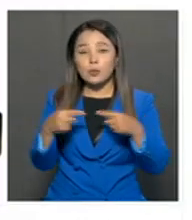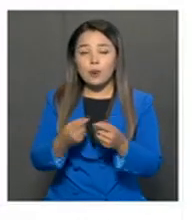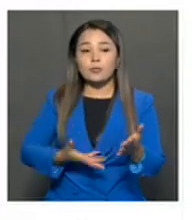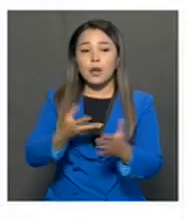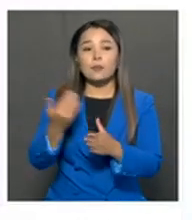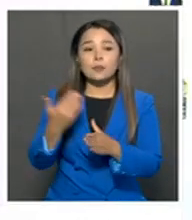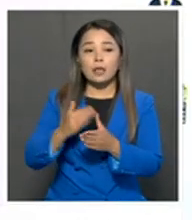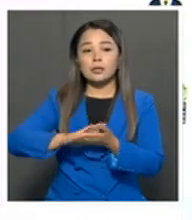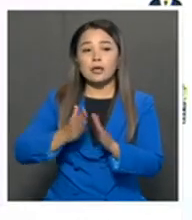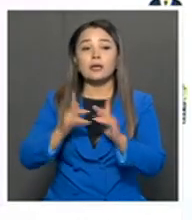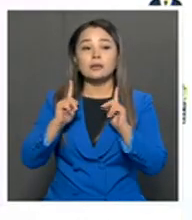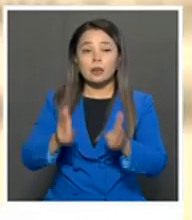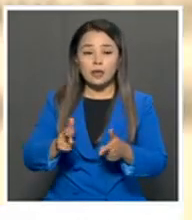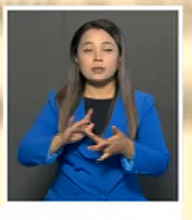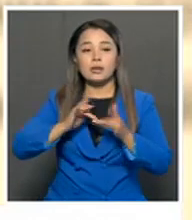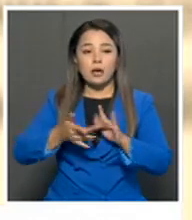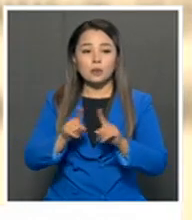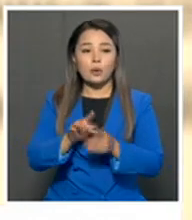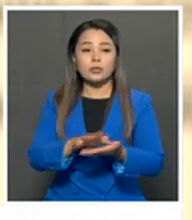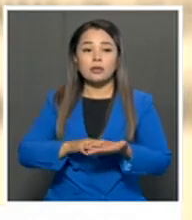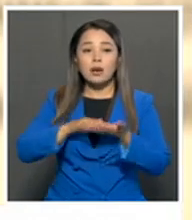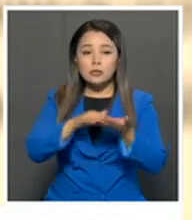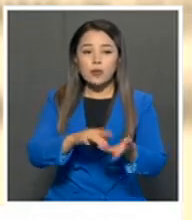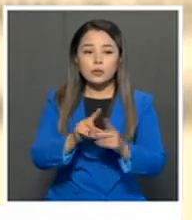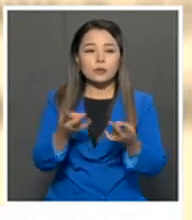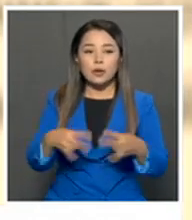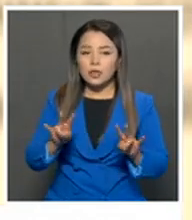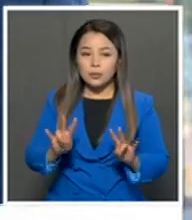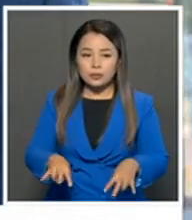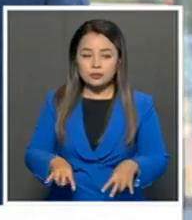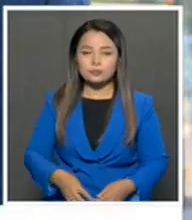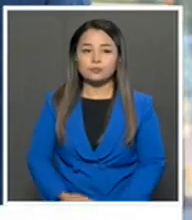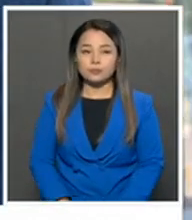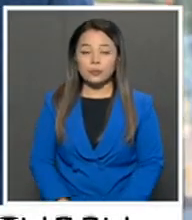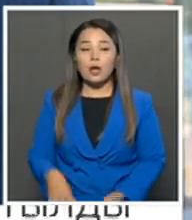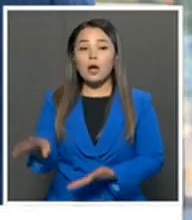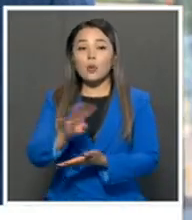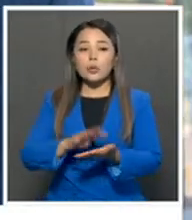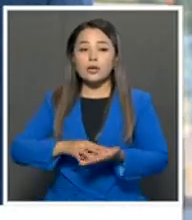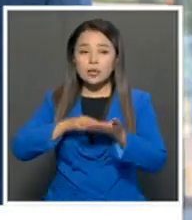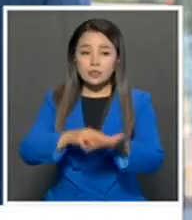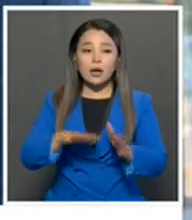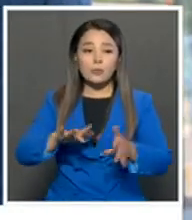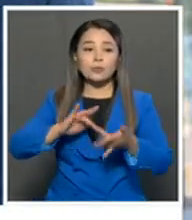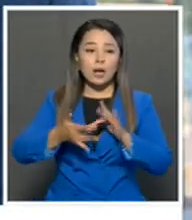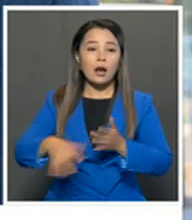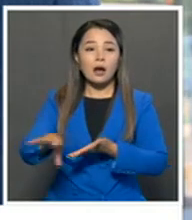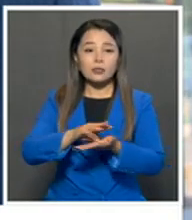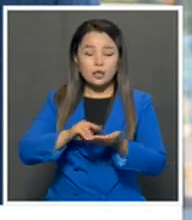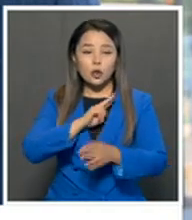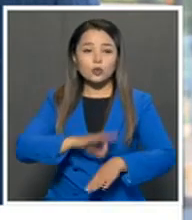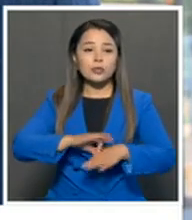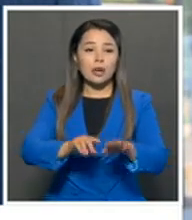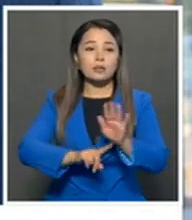алуға келісім берсеңіз, сайт арқылы өтініш берудің керегі болмайды. Өтініш қабылдайтын осы жүйелер қазір қайта іске